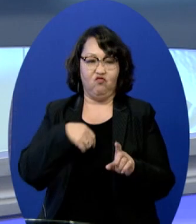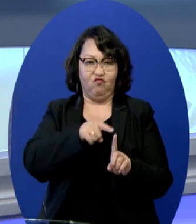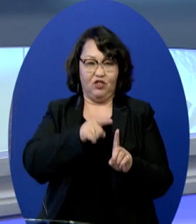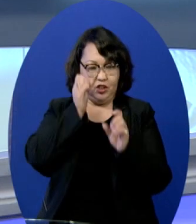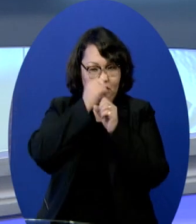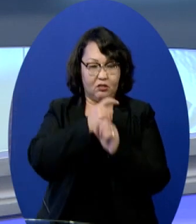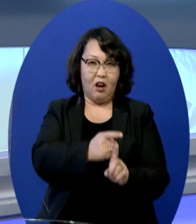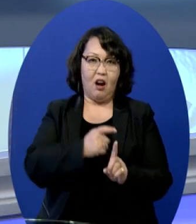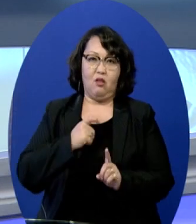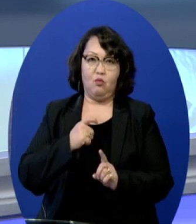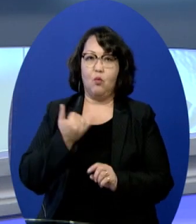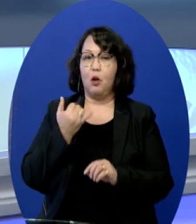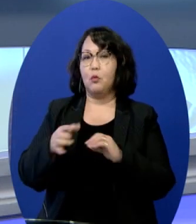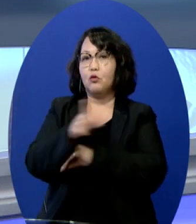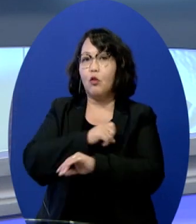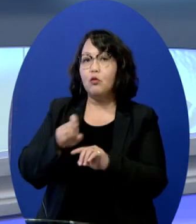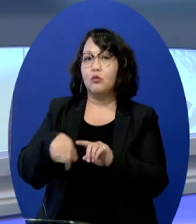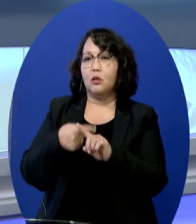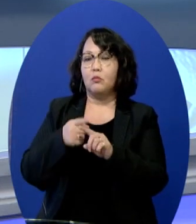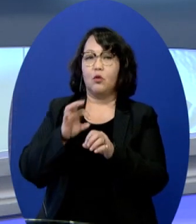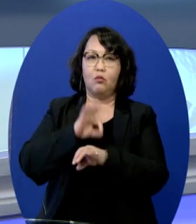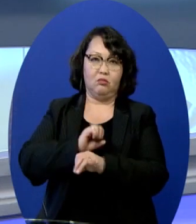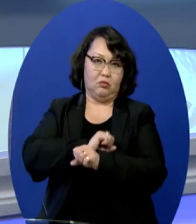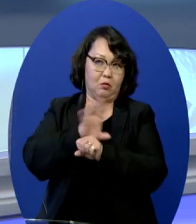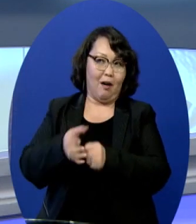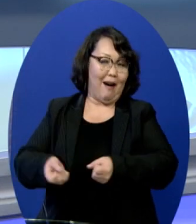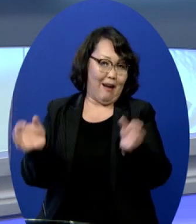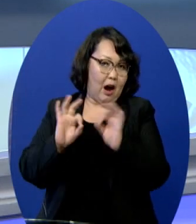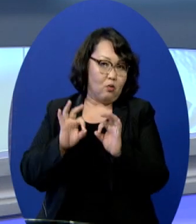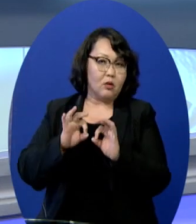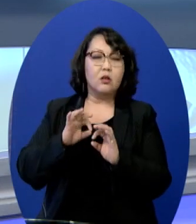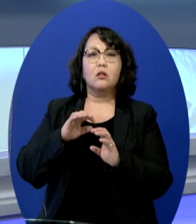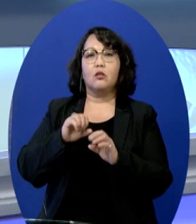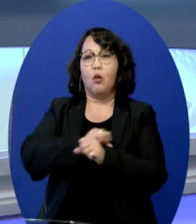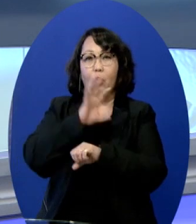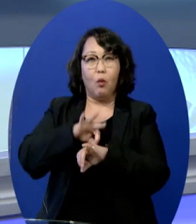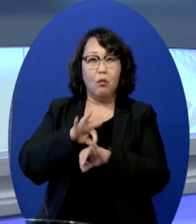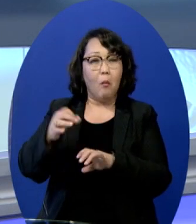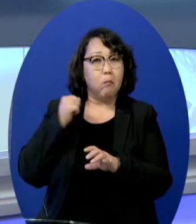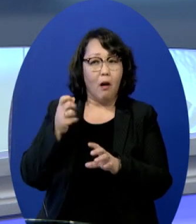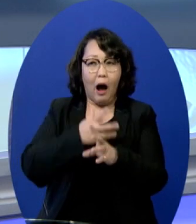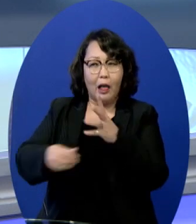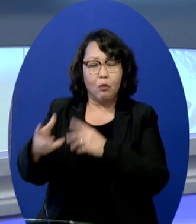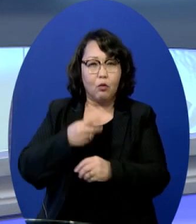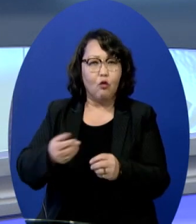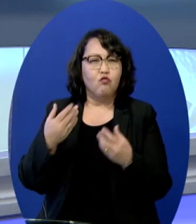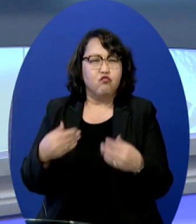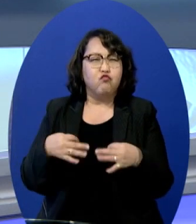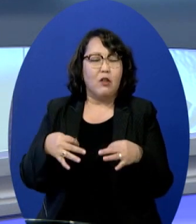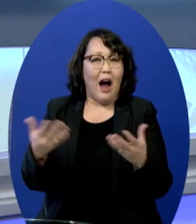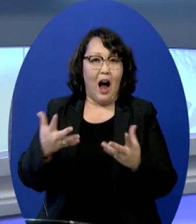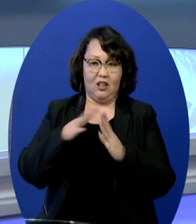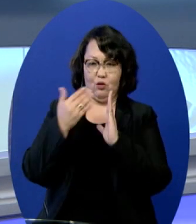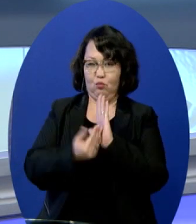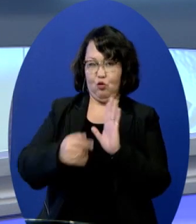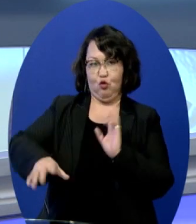бусад аймагуудад халдварын тохиолдол нэмэгдээгүй байна. Коронавирус халдварын үед гэр бүлийн хүмүүс өвчилж байгааг эрүүл мэндийн яамнаас анхааруулж байна.